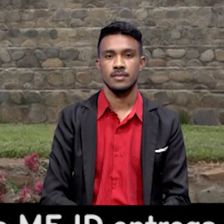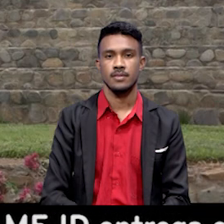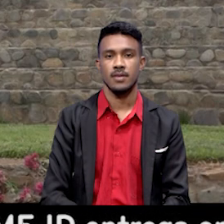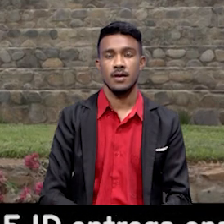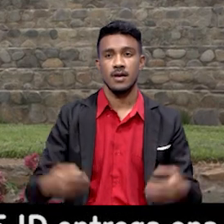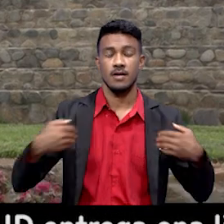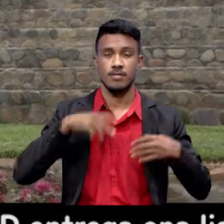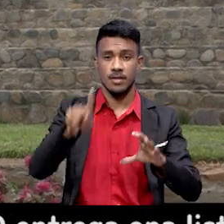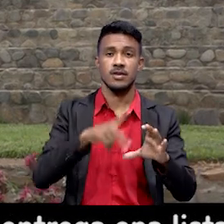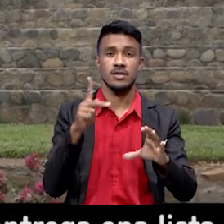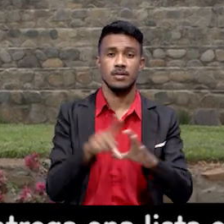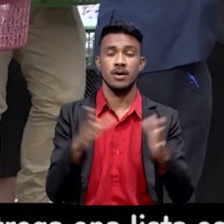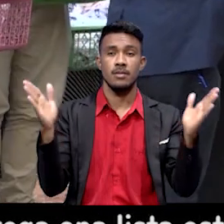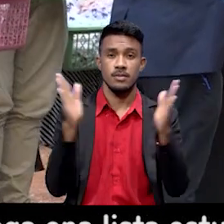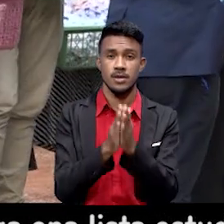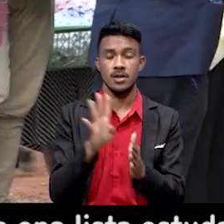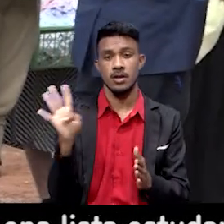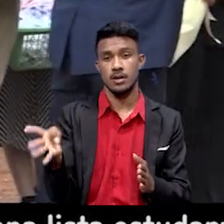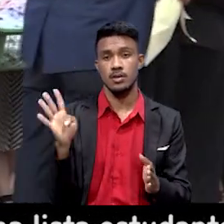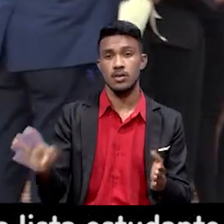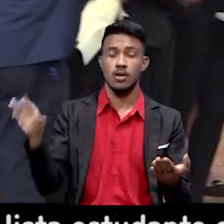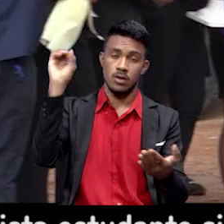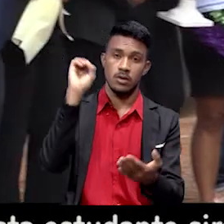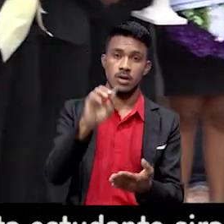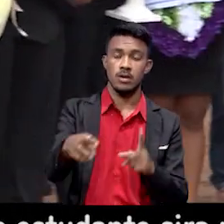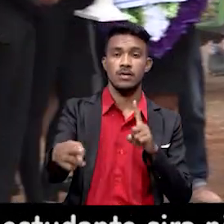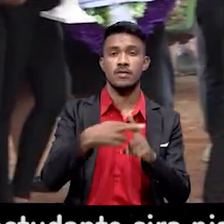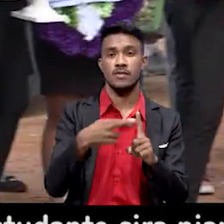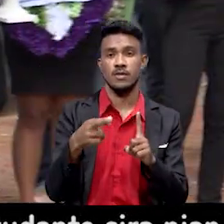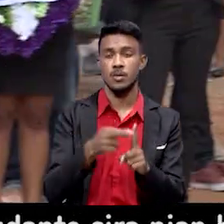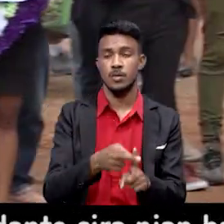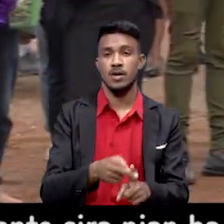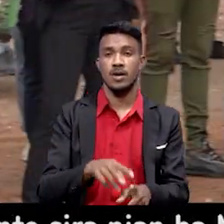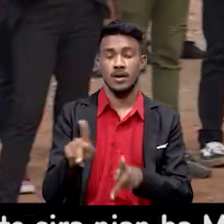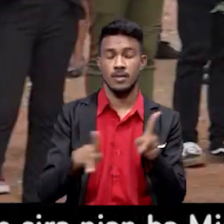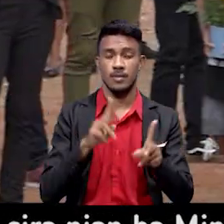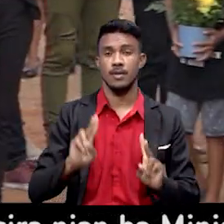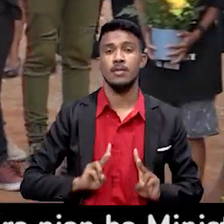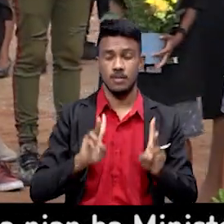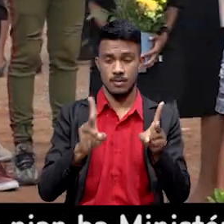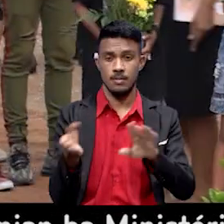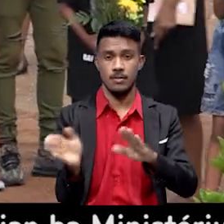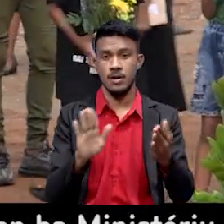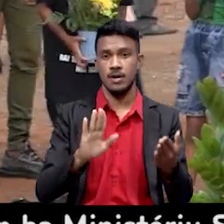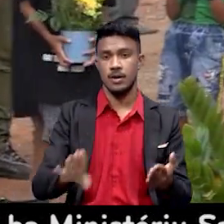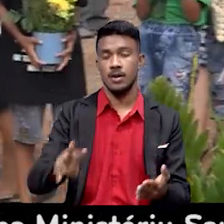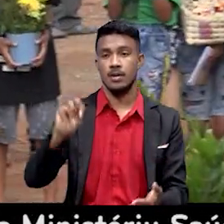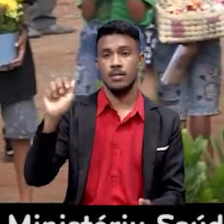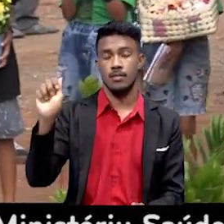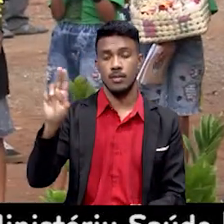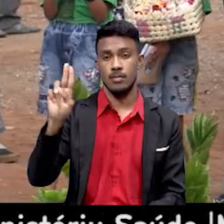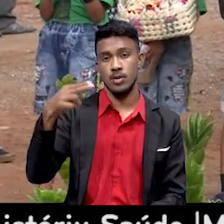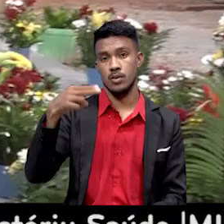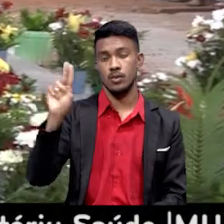Hafuin participa misa lorong hat nulu no kari aifunan ba falecimento saudoso comandante mahunu bulere karatayanu. Neliu mau kinta ho